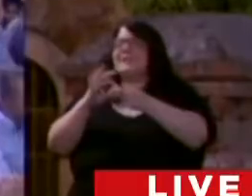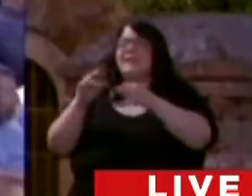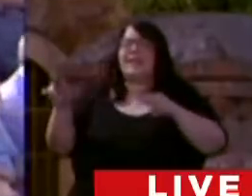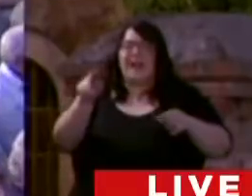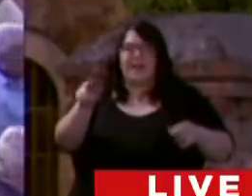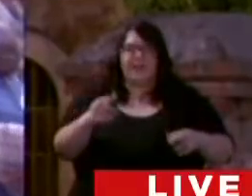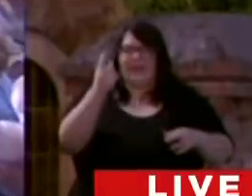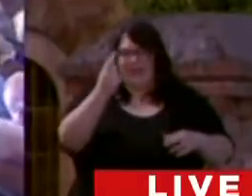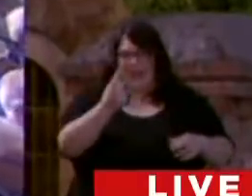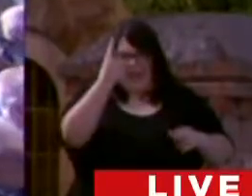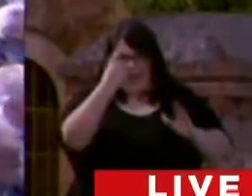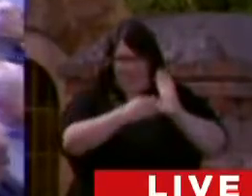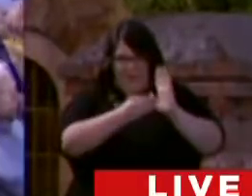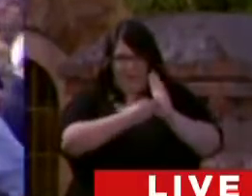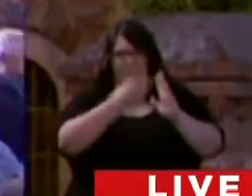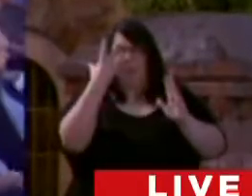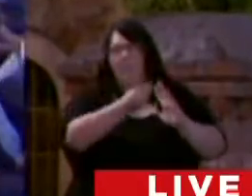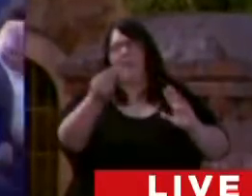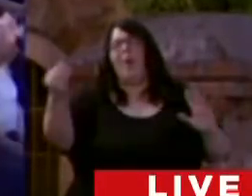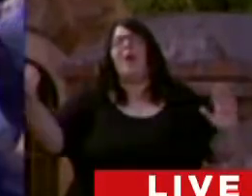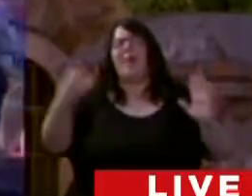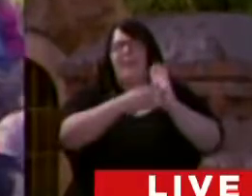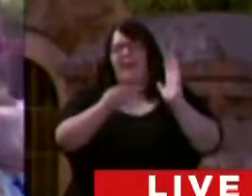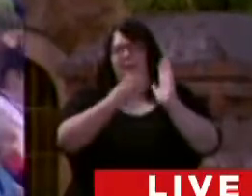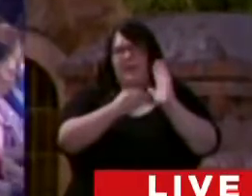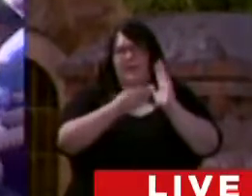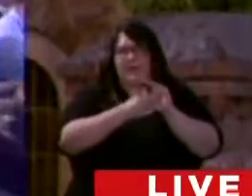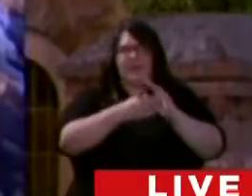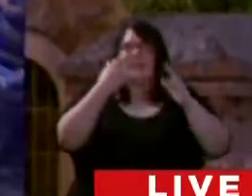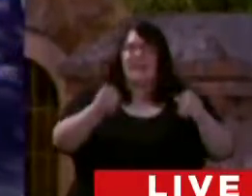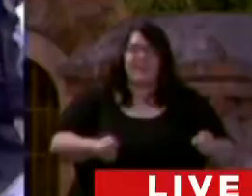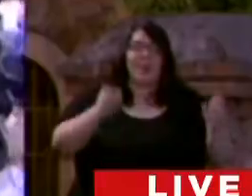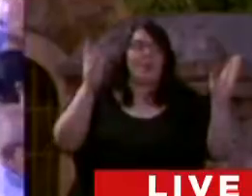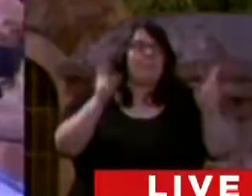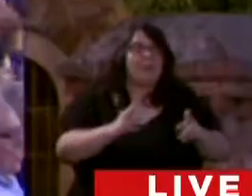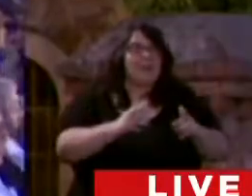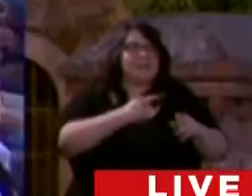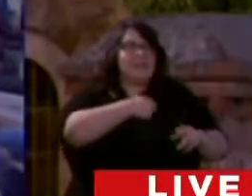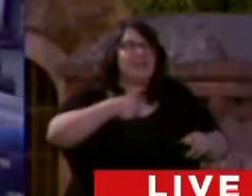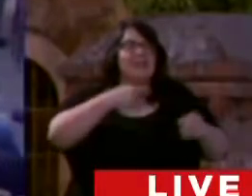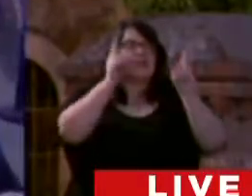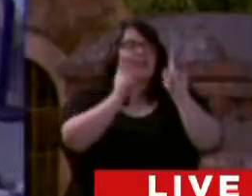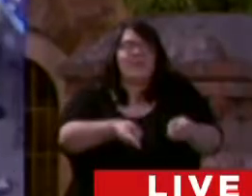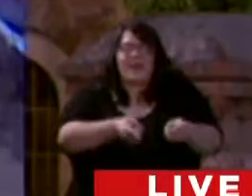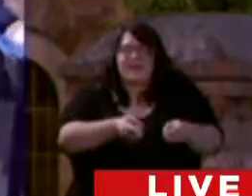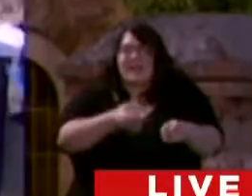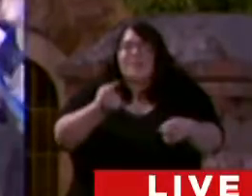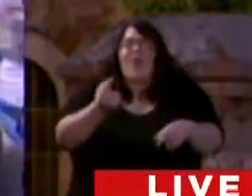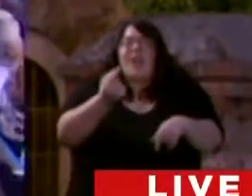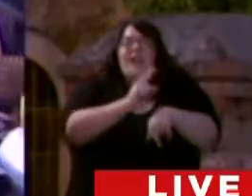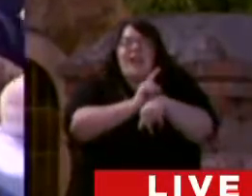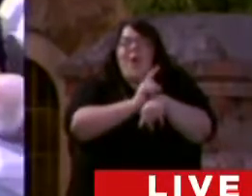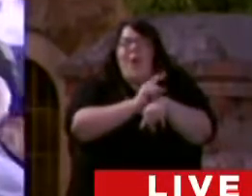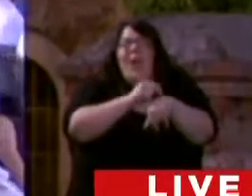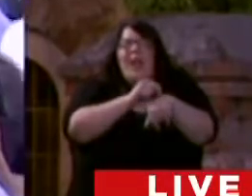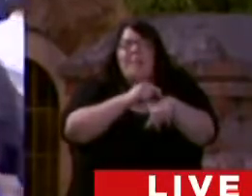10. Εκατοντάδες μικρές διοικητικές αποφάσεις που συχνά χρειάζονται ελάχιστο χρόνο ενασχόλησης